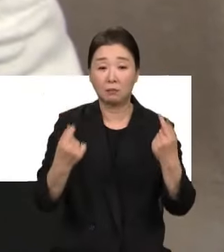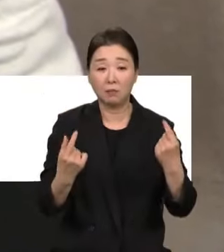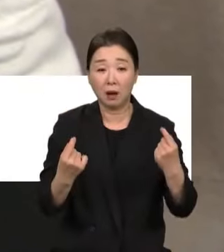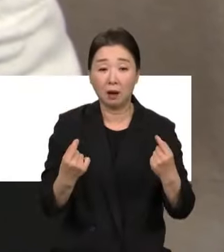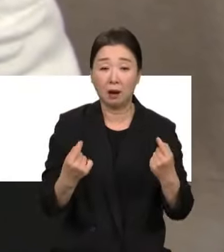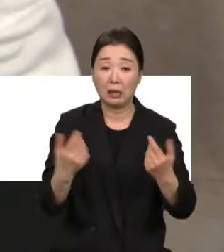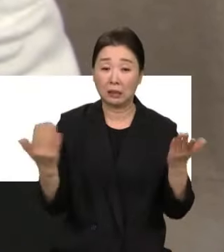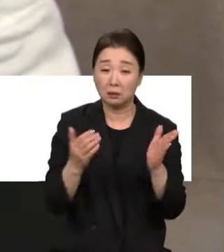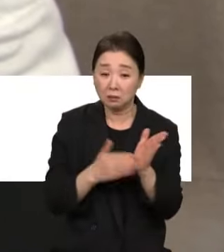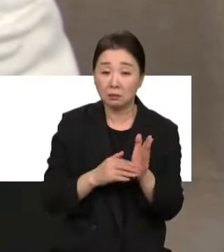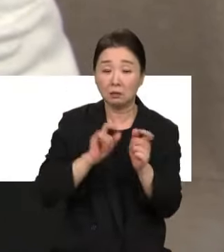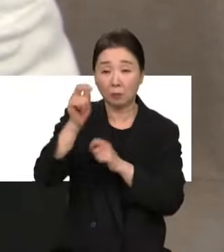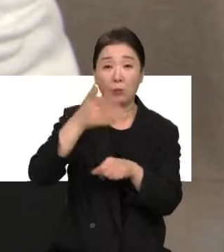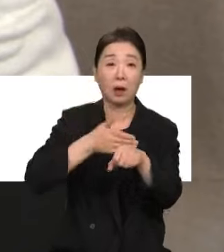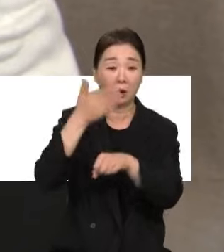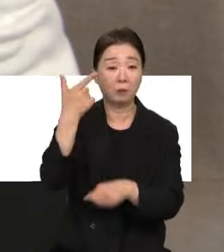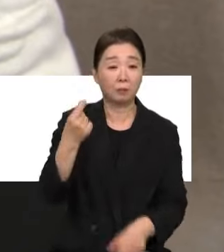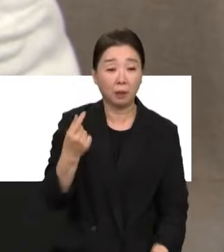come